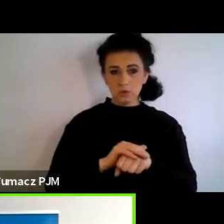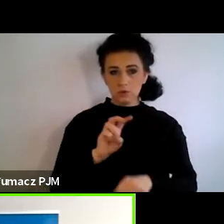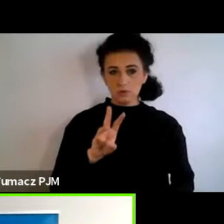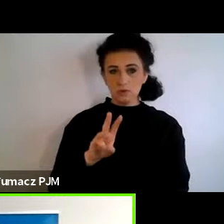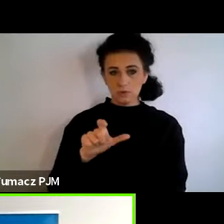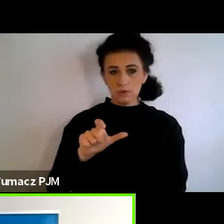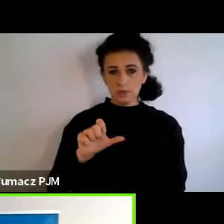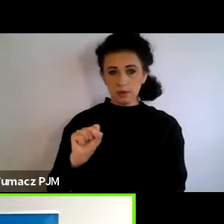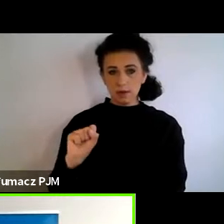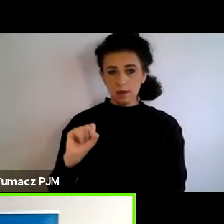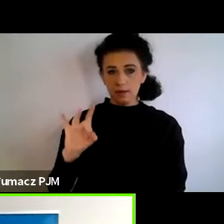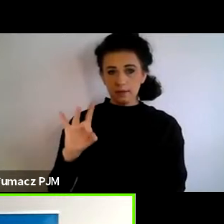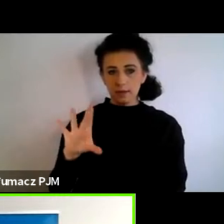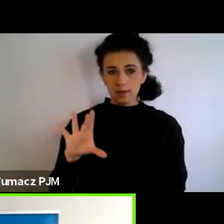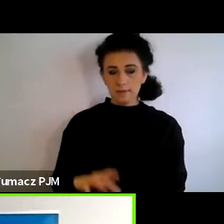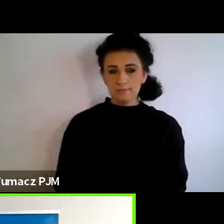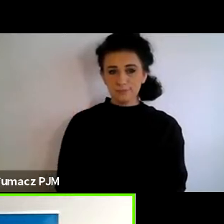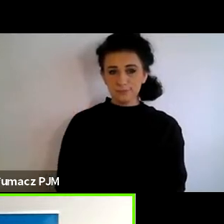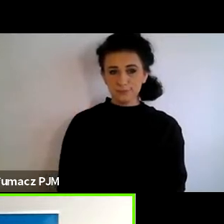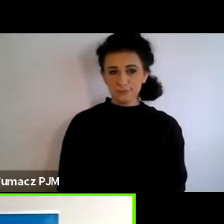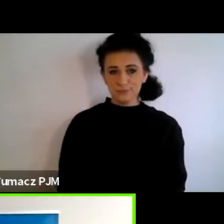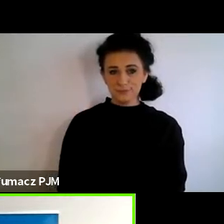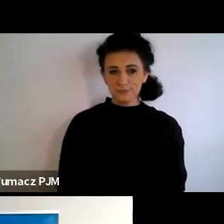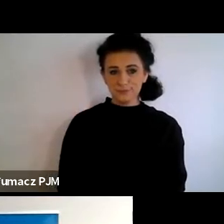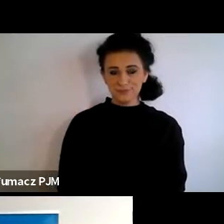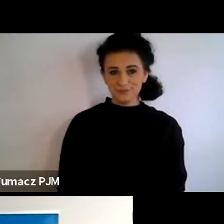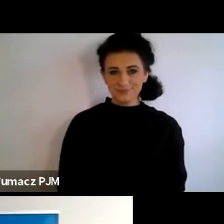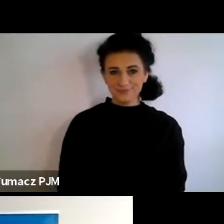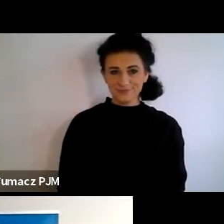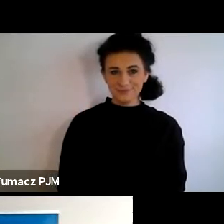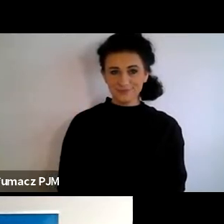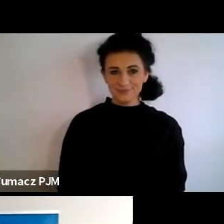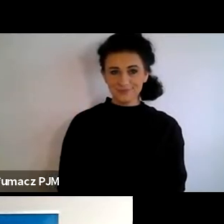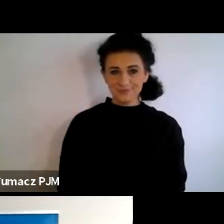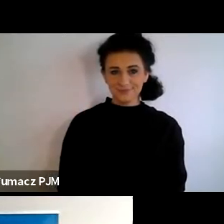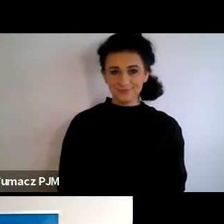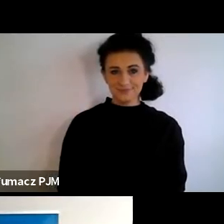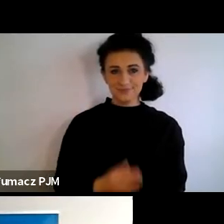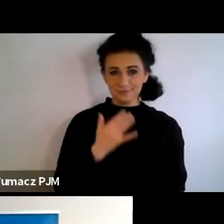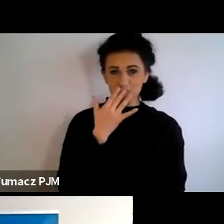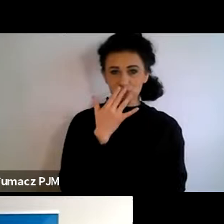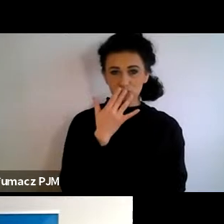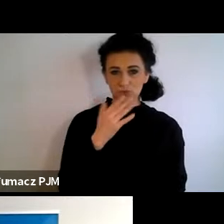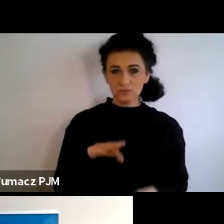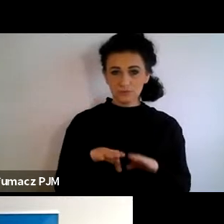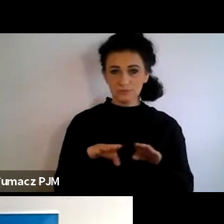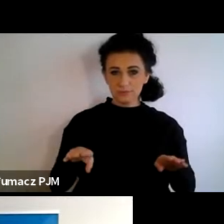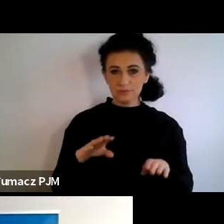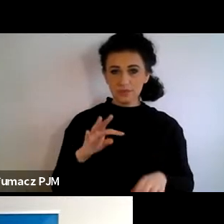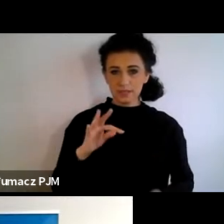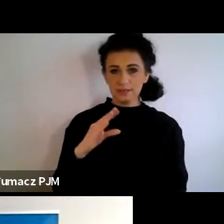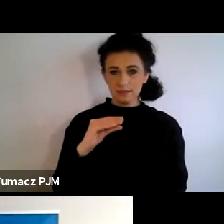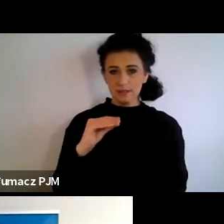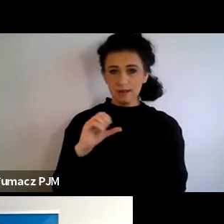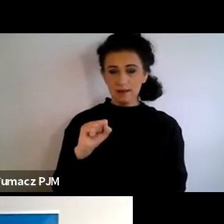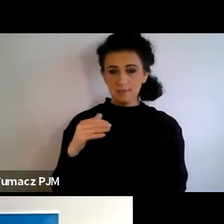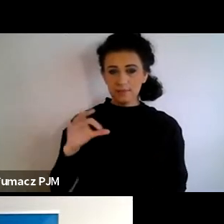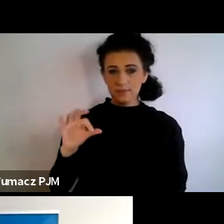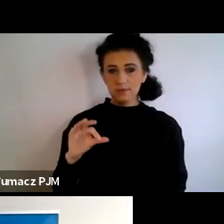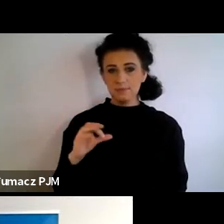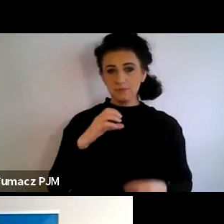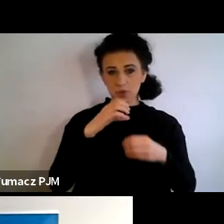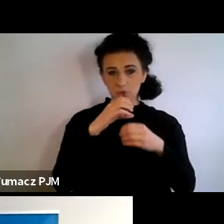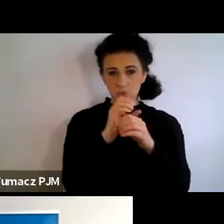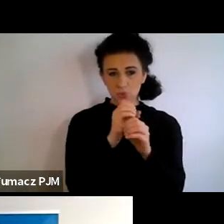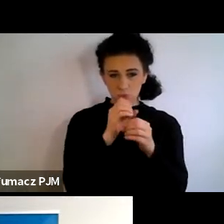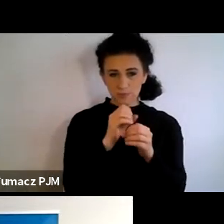mrowisko, Piotrze. Mówimy o tych platformach jak Teams, Zoom, tak? No, czy o